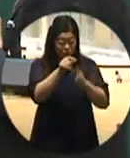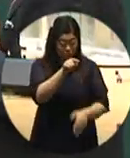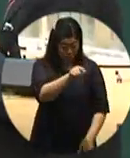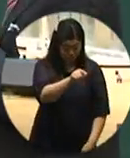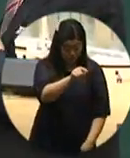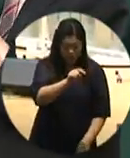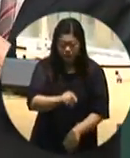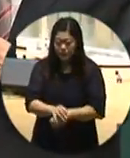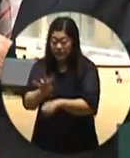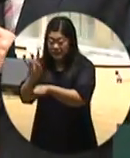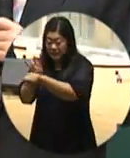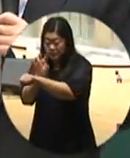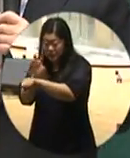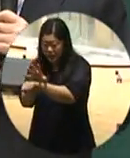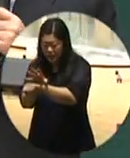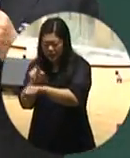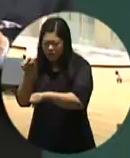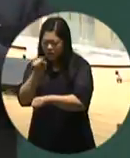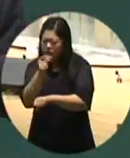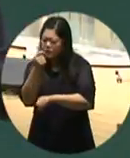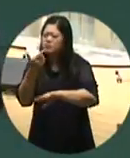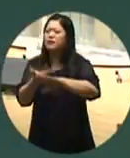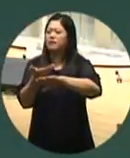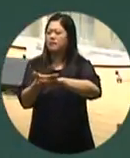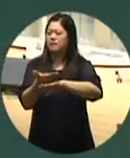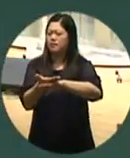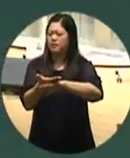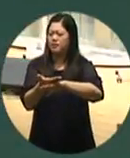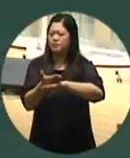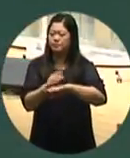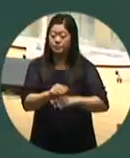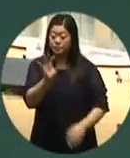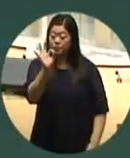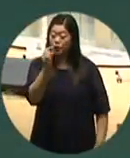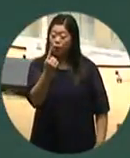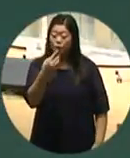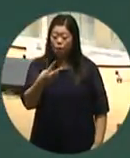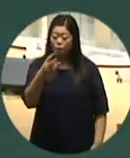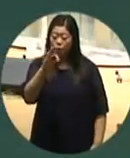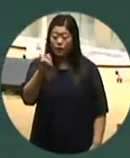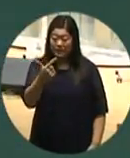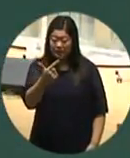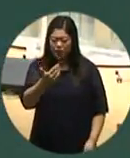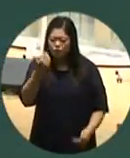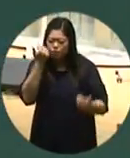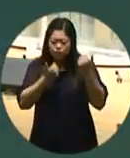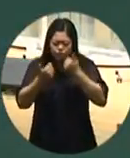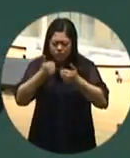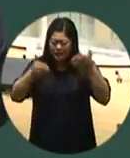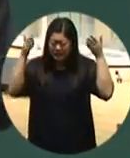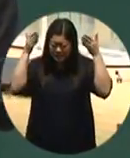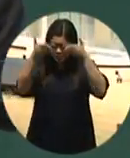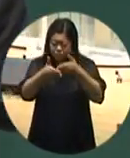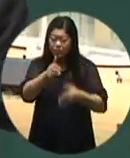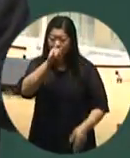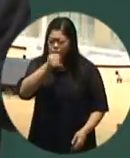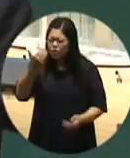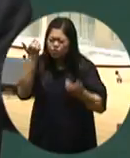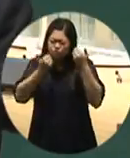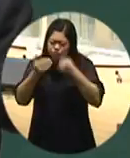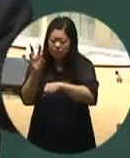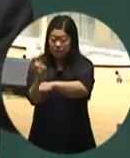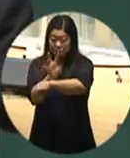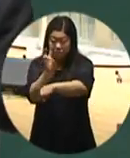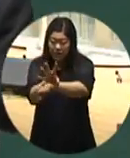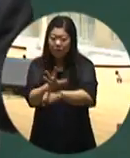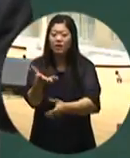different. 물론 누구든지 다 올인을 하고 있죠. Well, of course, whoever you are, you're going all into something. 누구든지 24 다 하고 있습니다. Everybody has 24